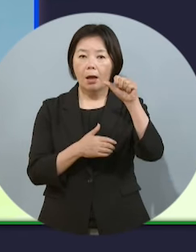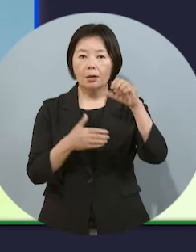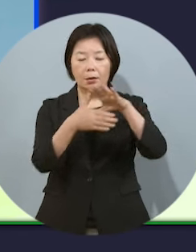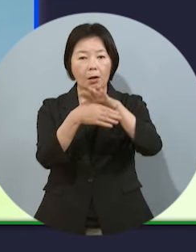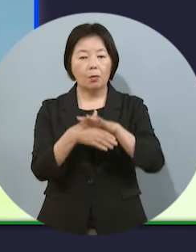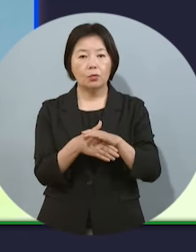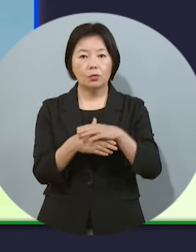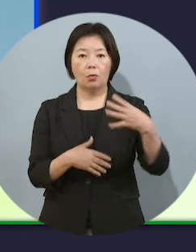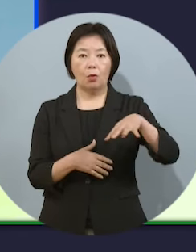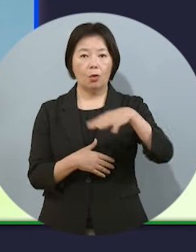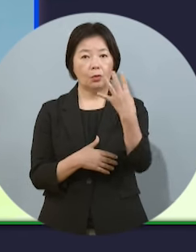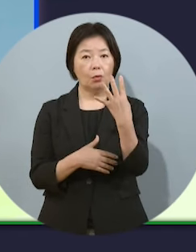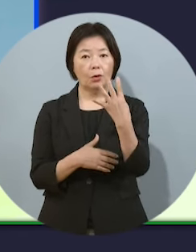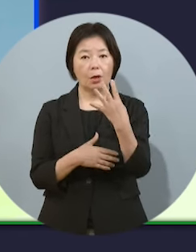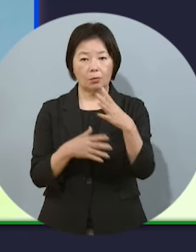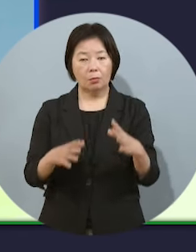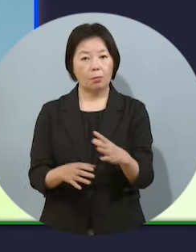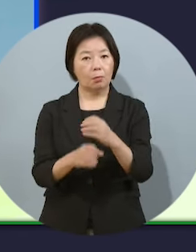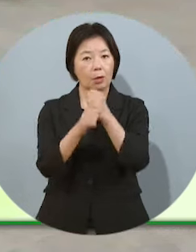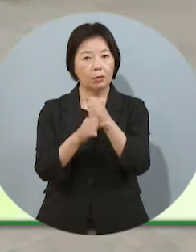ます。